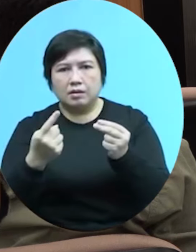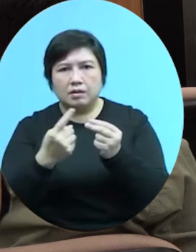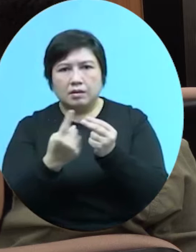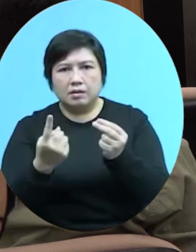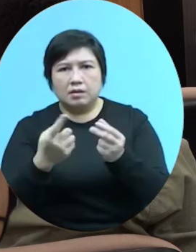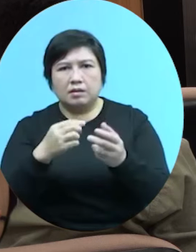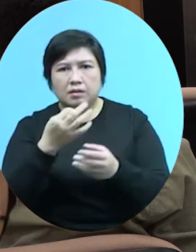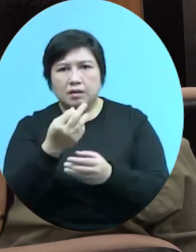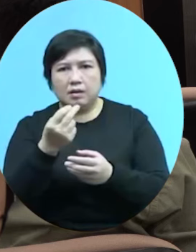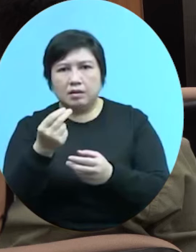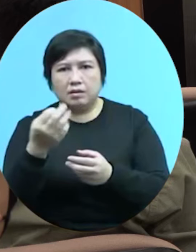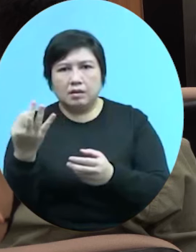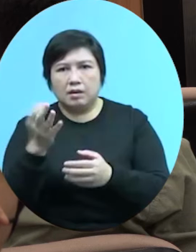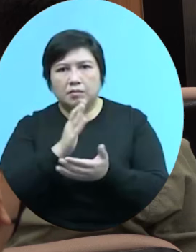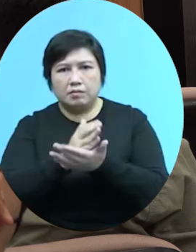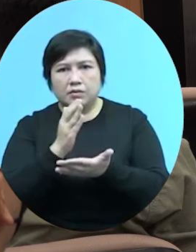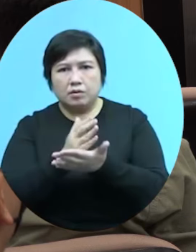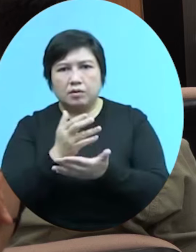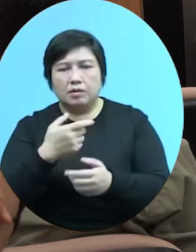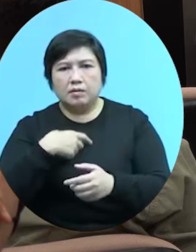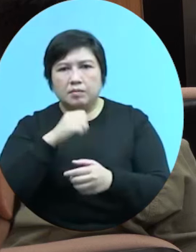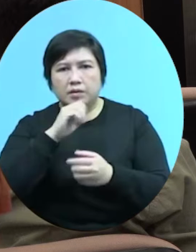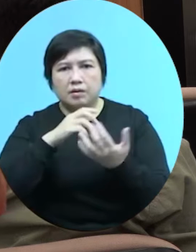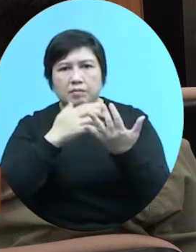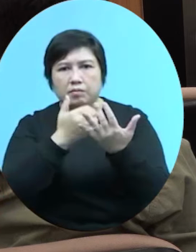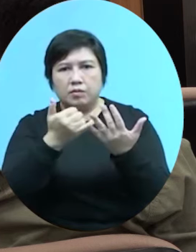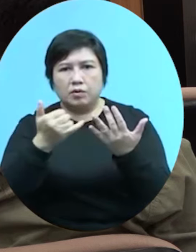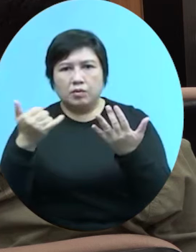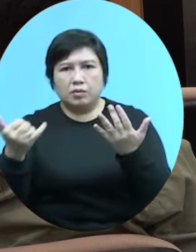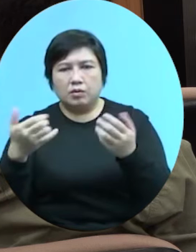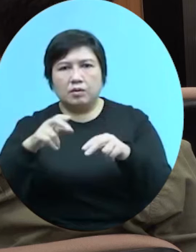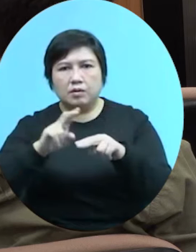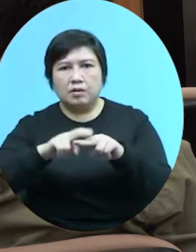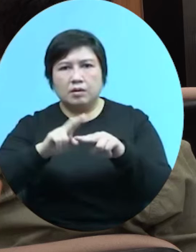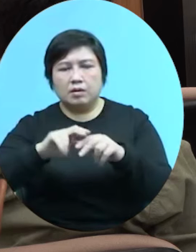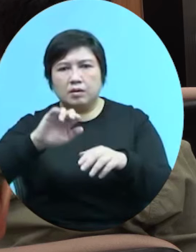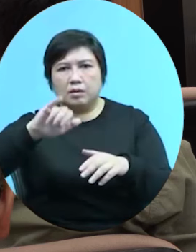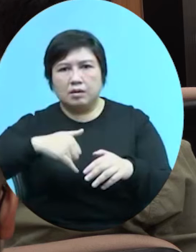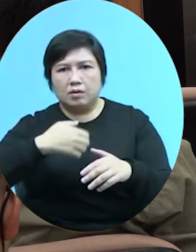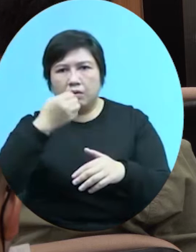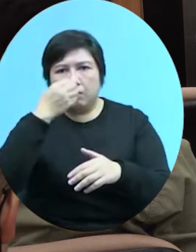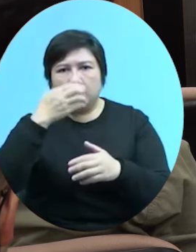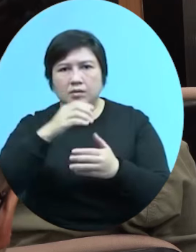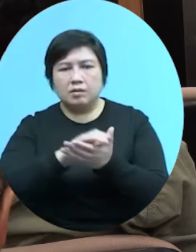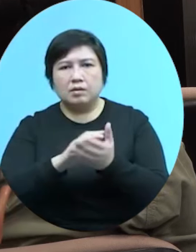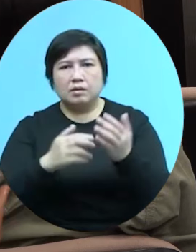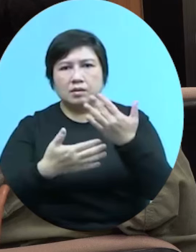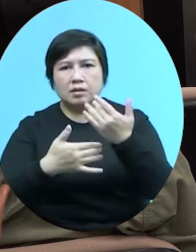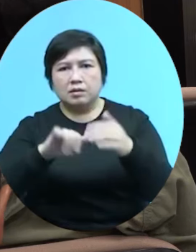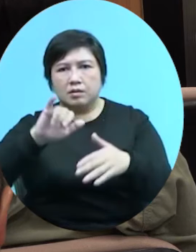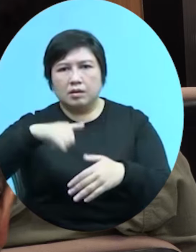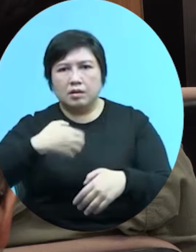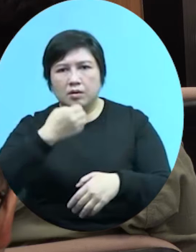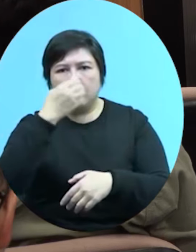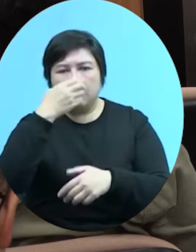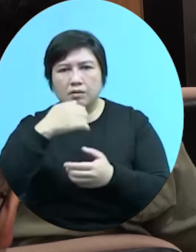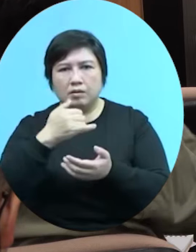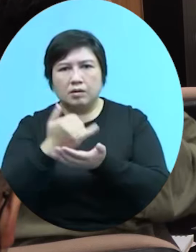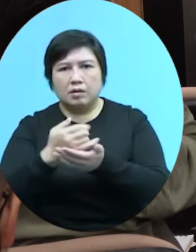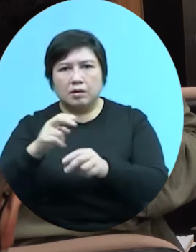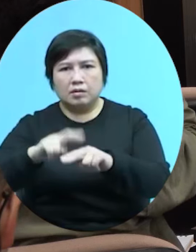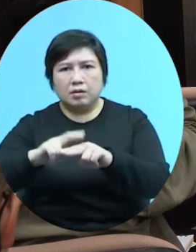然後想問5666那個是內地底港想問他是何時來到香港待留在